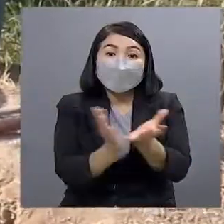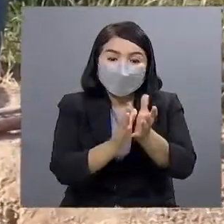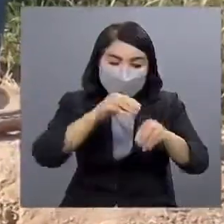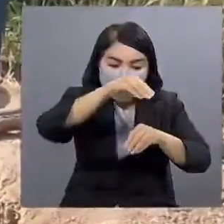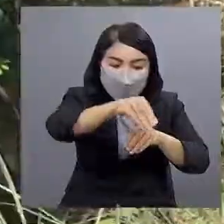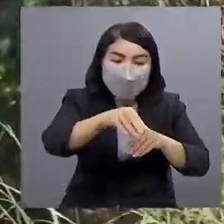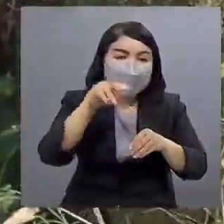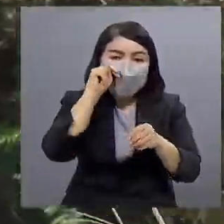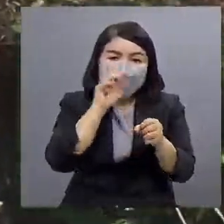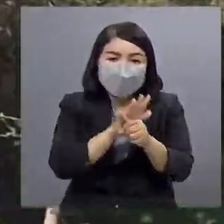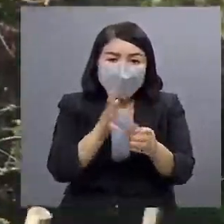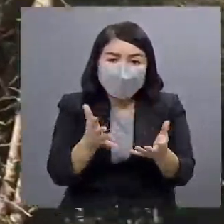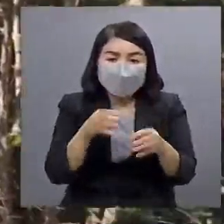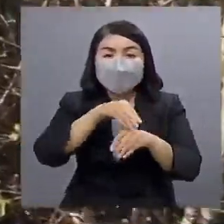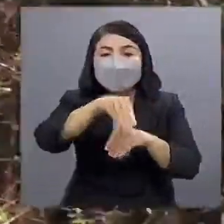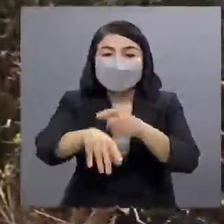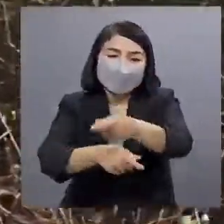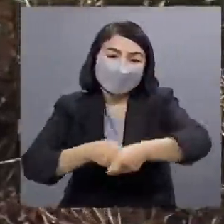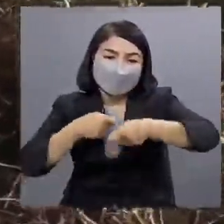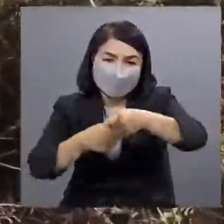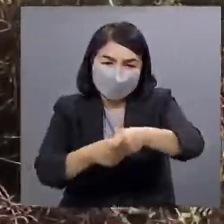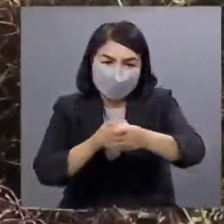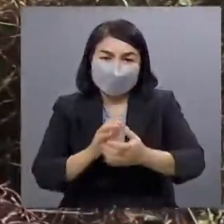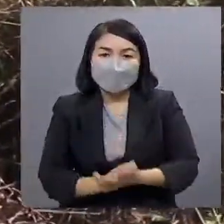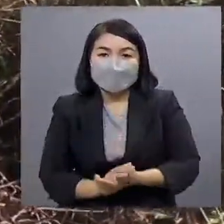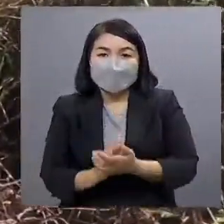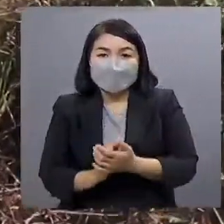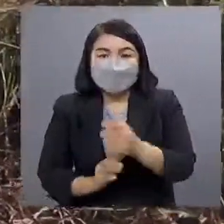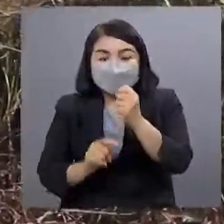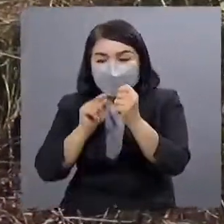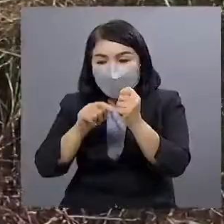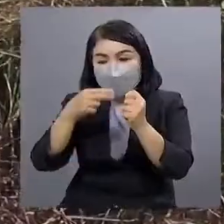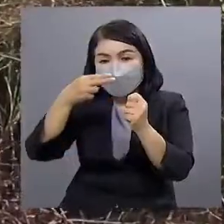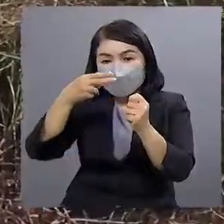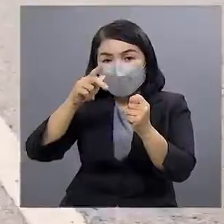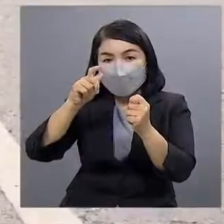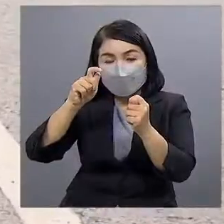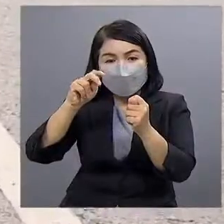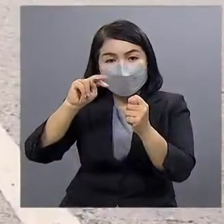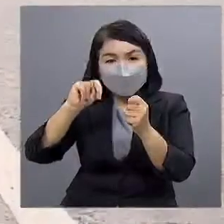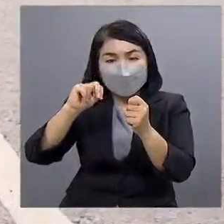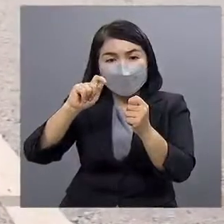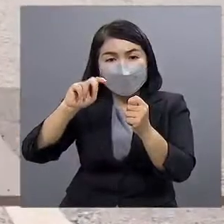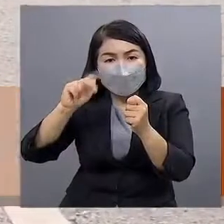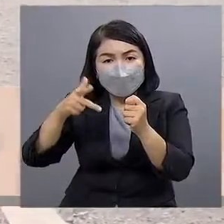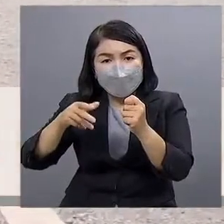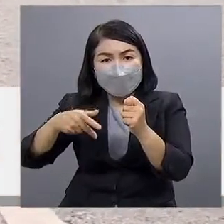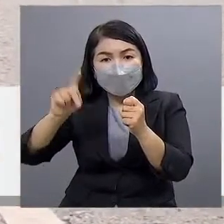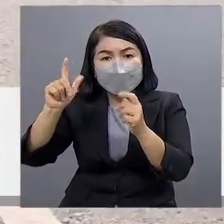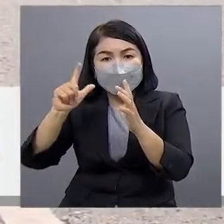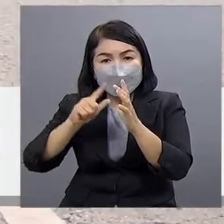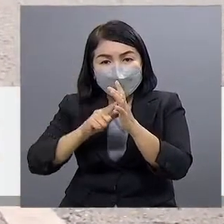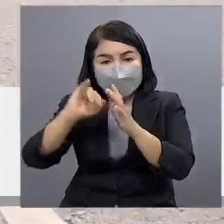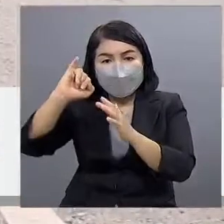เกษตรกรบ้านป่าหวายในตำบลหนองปลาไหลอำเภอวังไซพูนจังหวัดพิจิตรต้องเอาเครื่องสูบน้ำมาต่อท่อน้ำเป็นระยะทาง